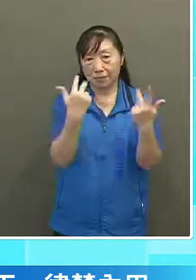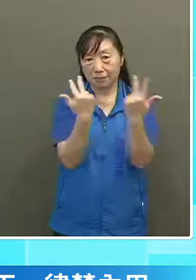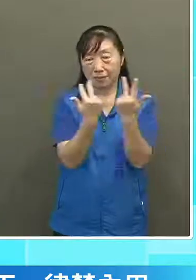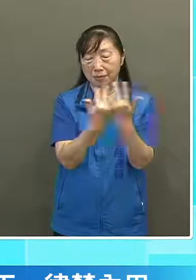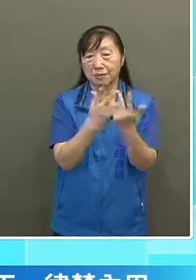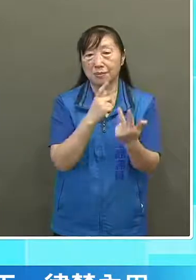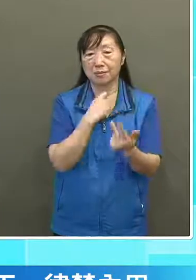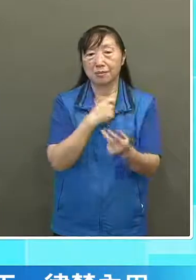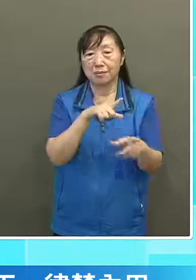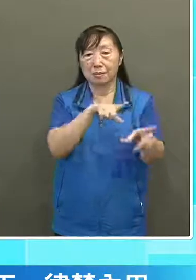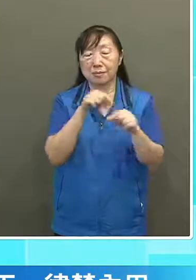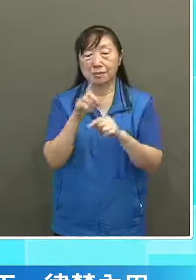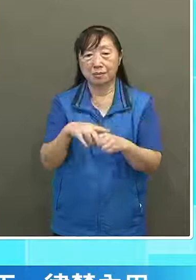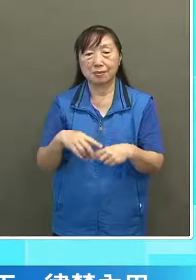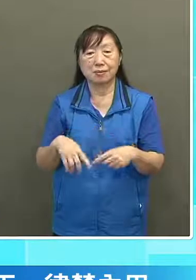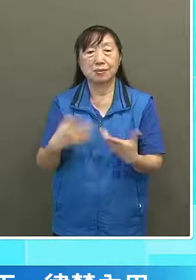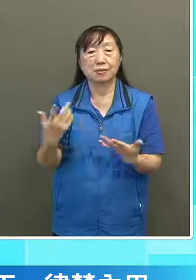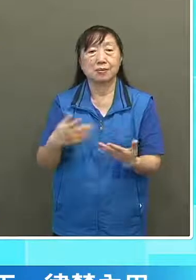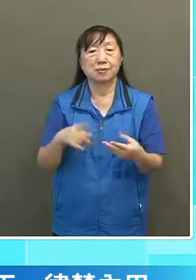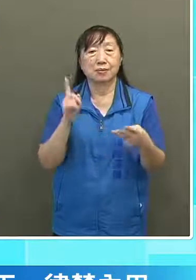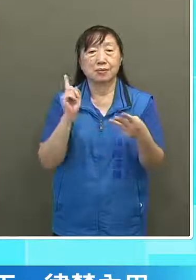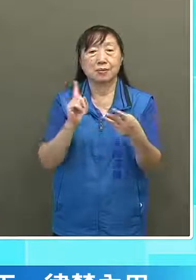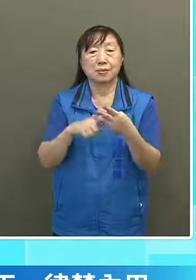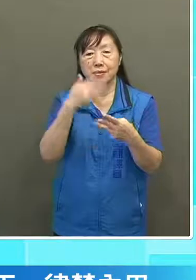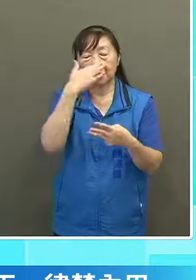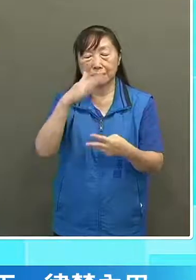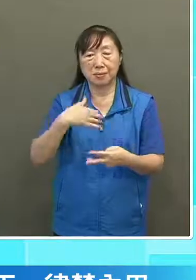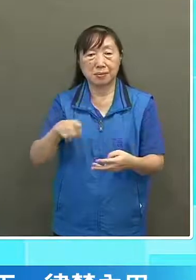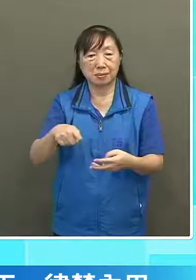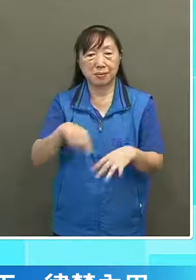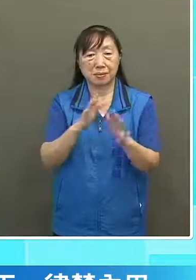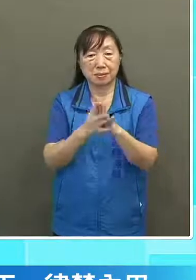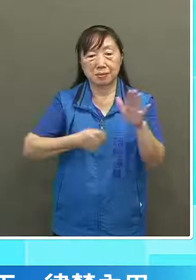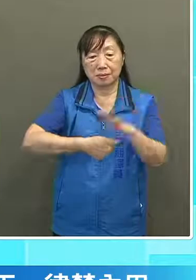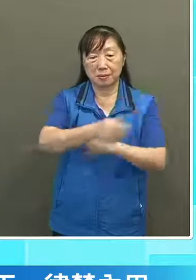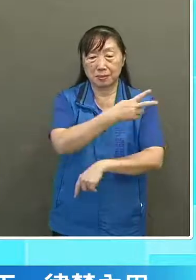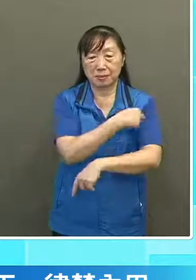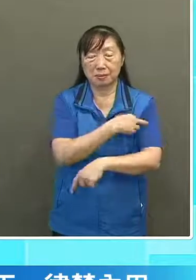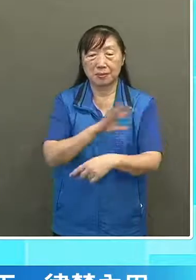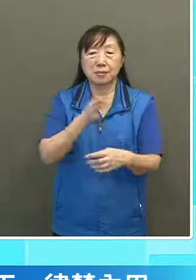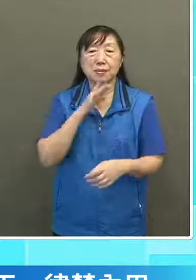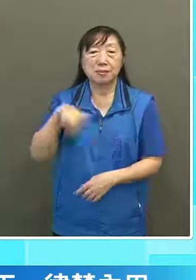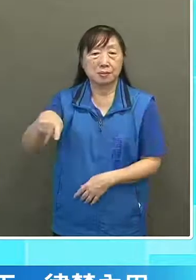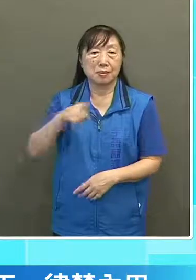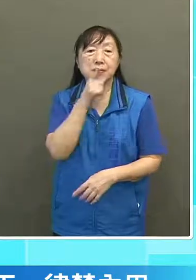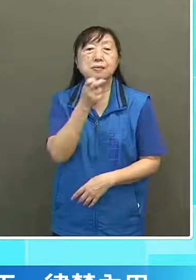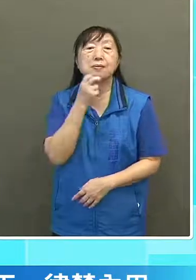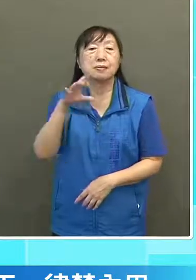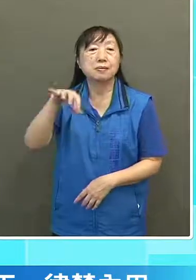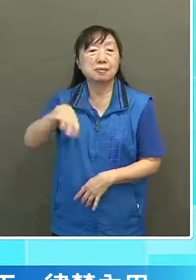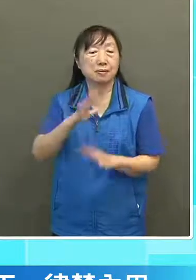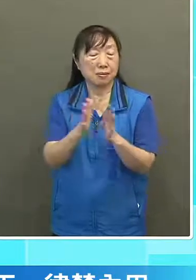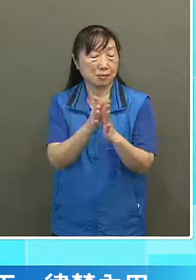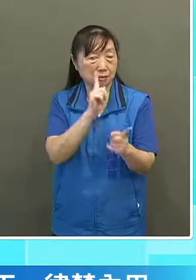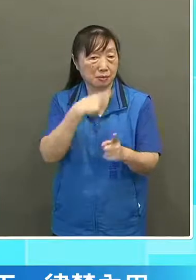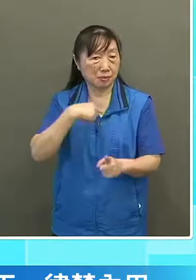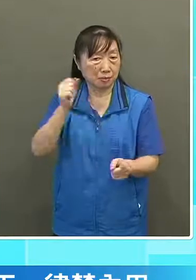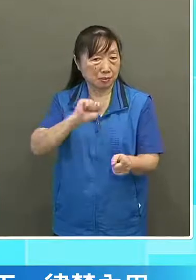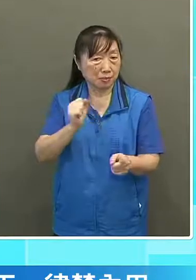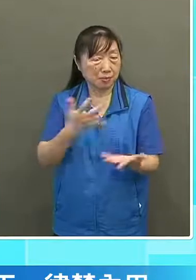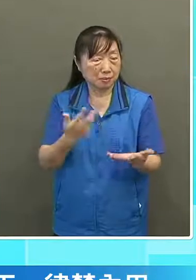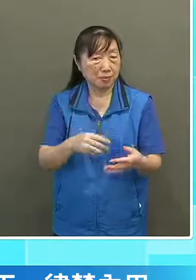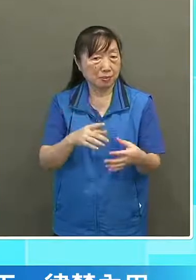福会执行长王必胜进驻，中央跟地方一起联合抗疫，那也请市长侯友宜要多加油，想请问市长的看